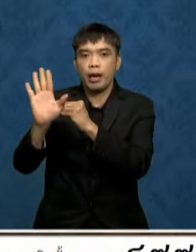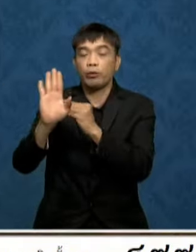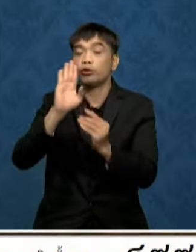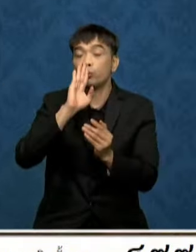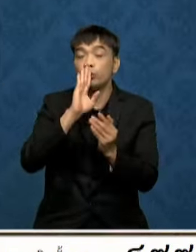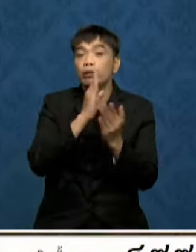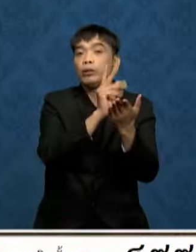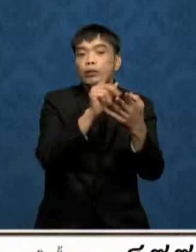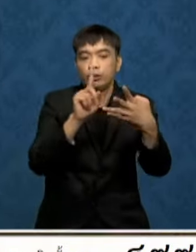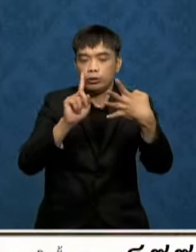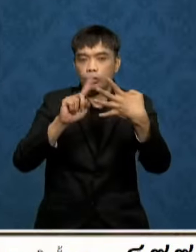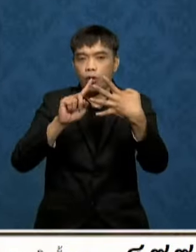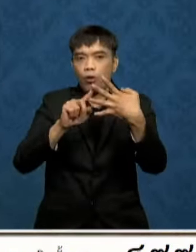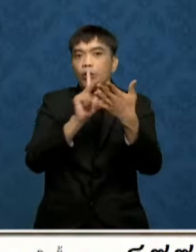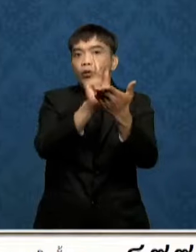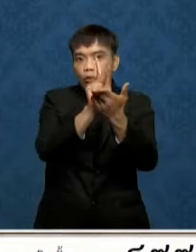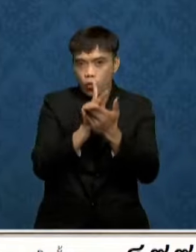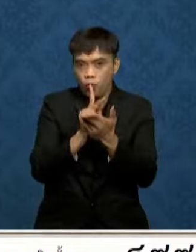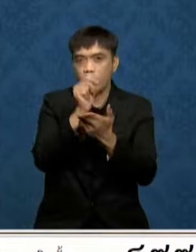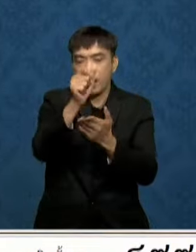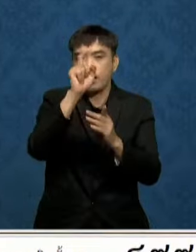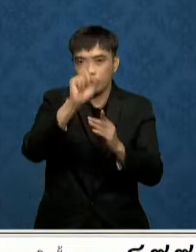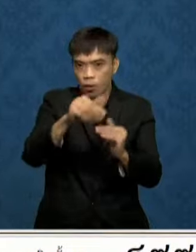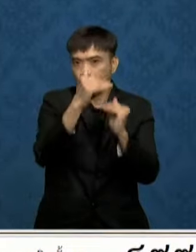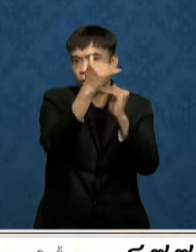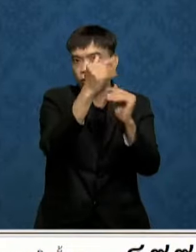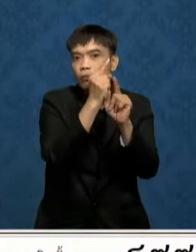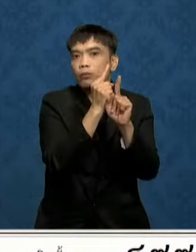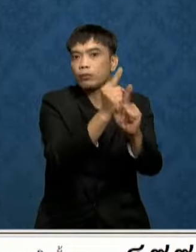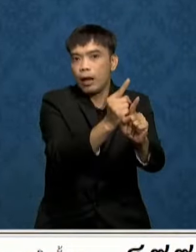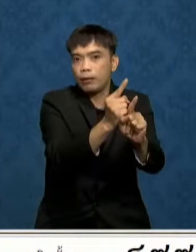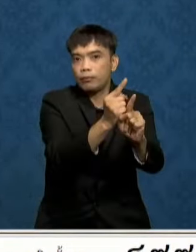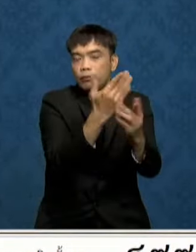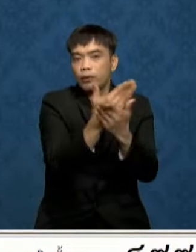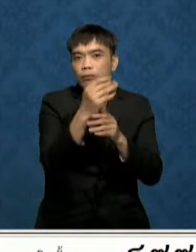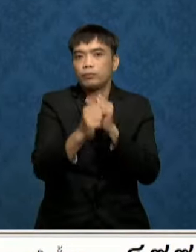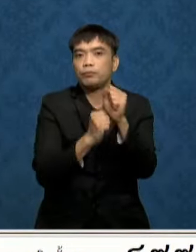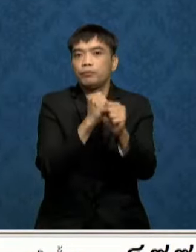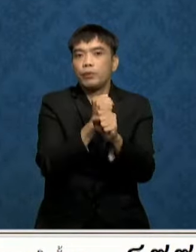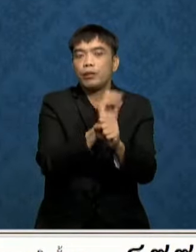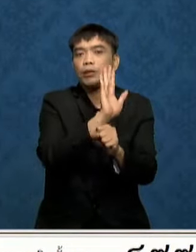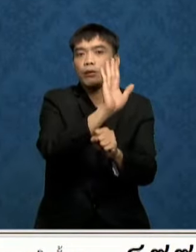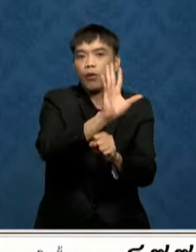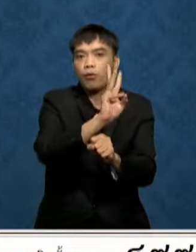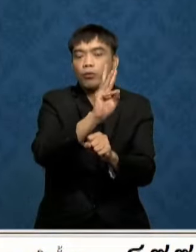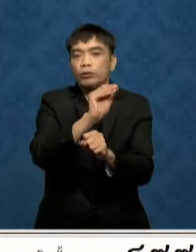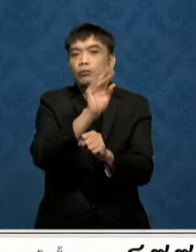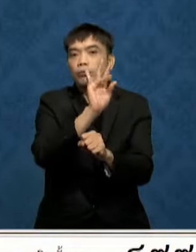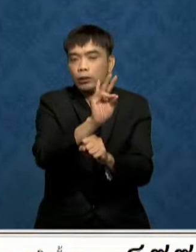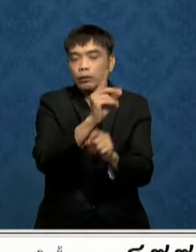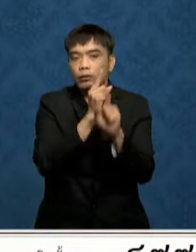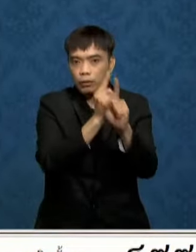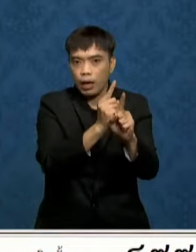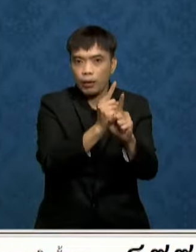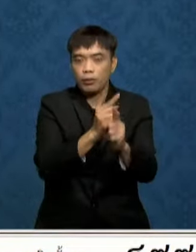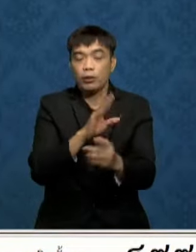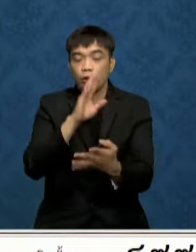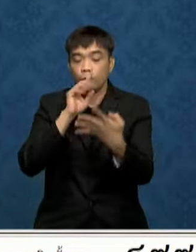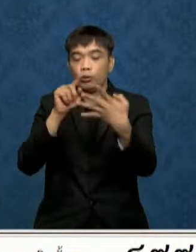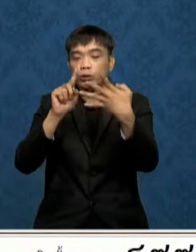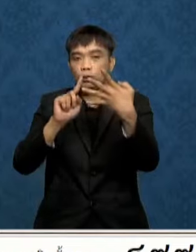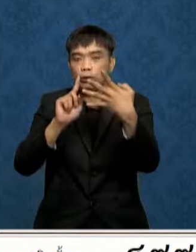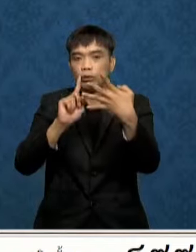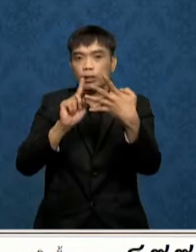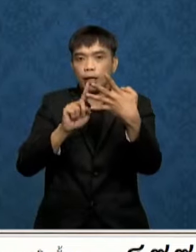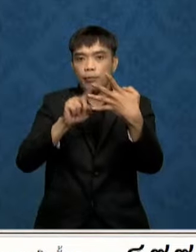ได้ก็ต้องใช้ภายในปีงบประมาณเหตุผลที่ 3ถึงจะกู้ได้ใช้ในภายในปีงบประมาณสัดส่วนรายจ่ายลงทุนก็ต้องทำให้